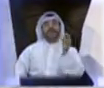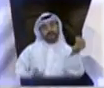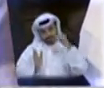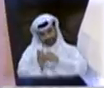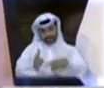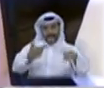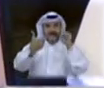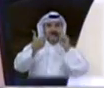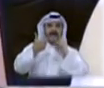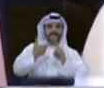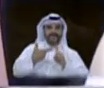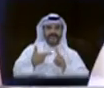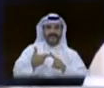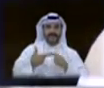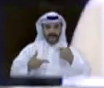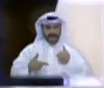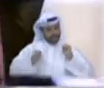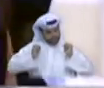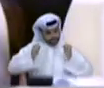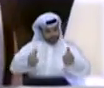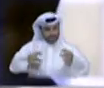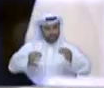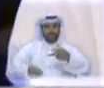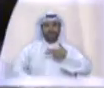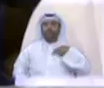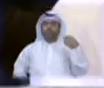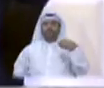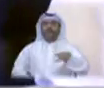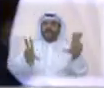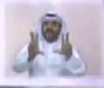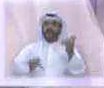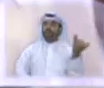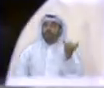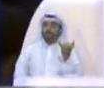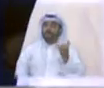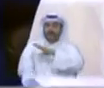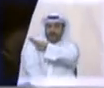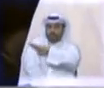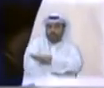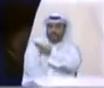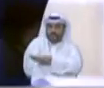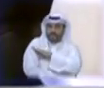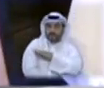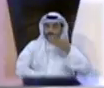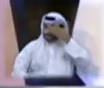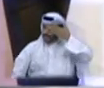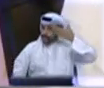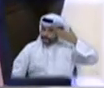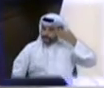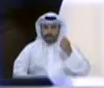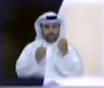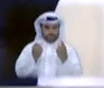الثاني هو يعني حرصنا في وزارة الإعلام أن تكون يعني مخرجاتنا الإعلامية مواكبة لما يحدث